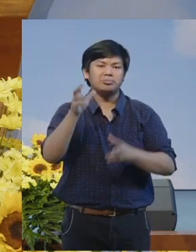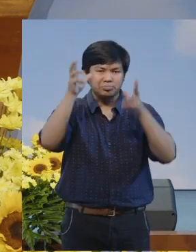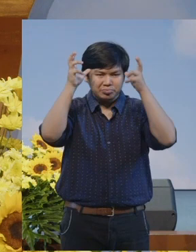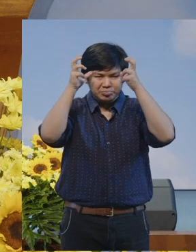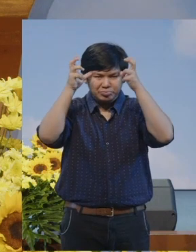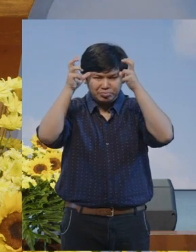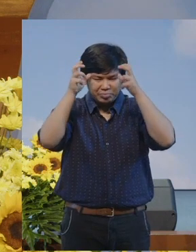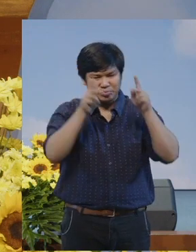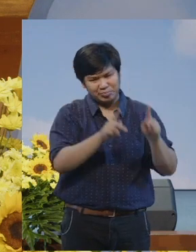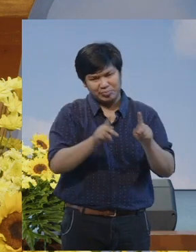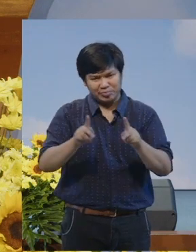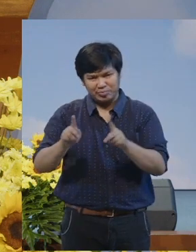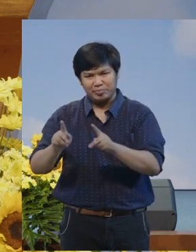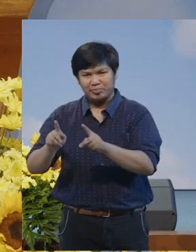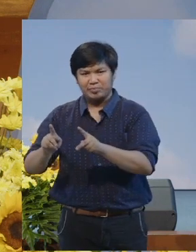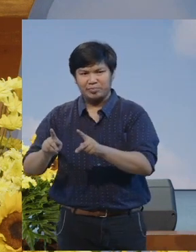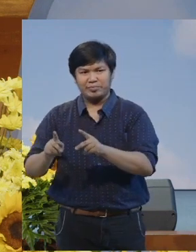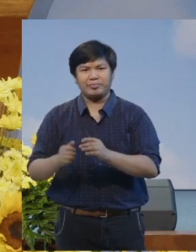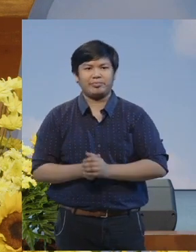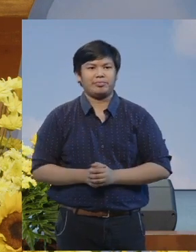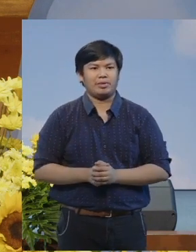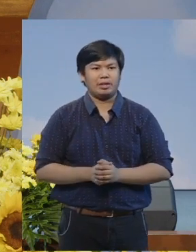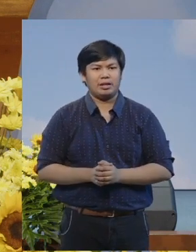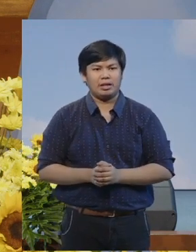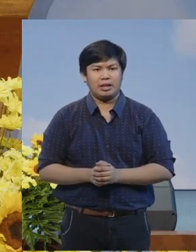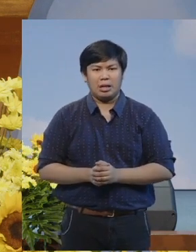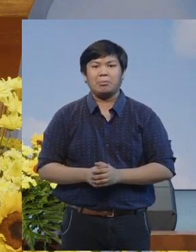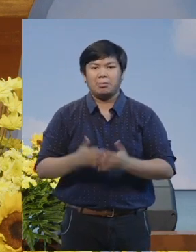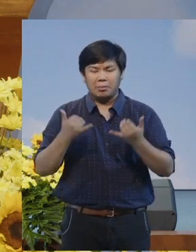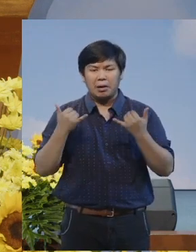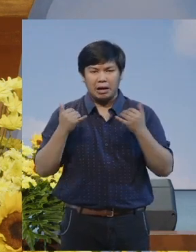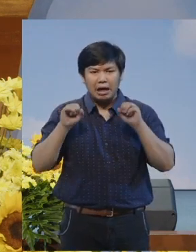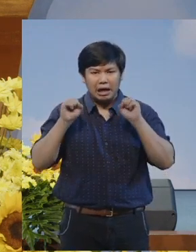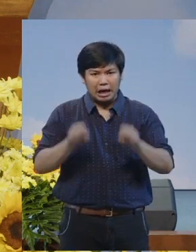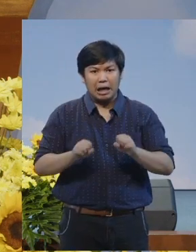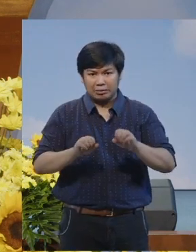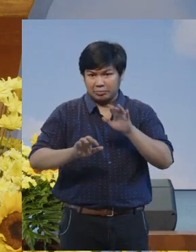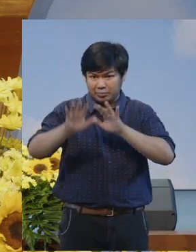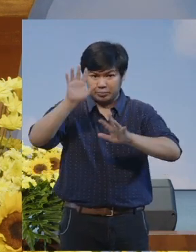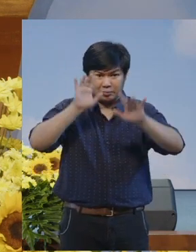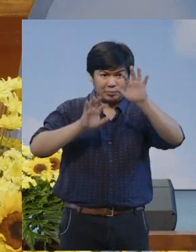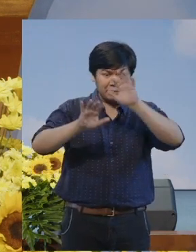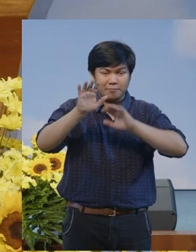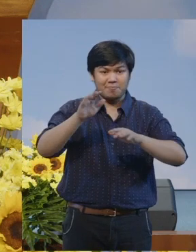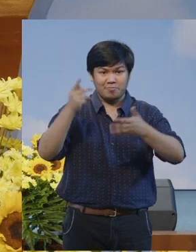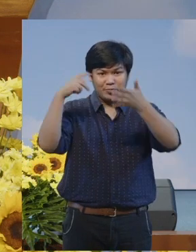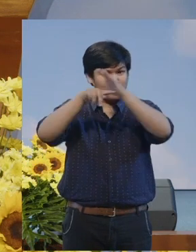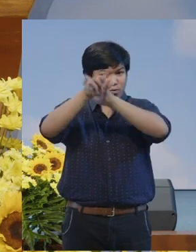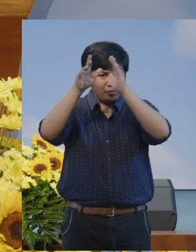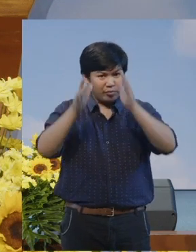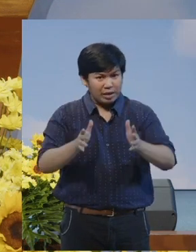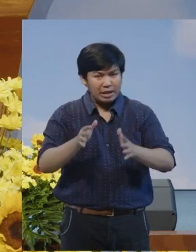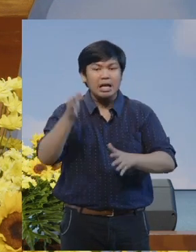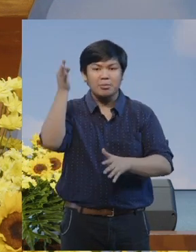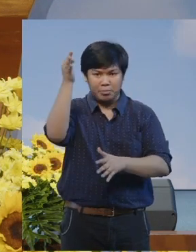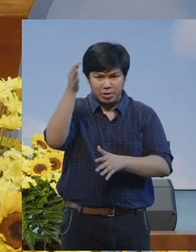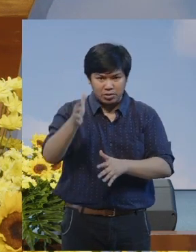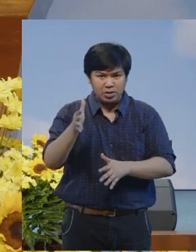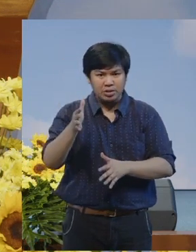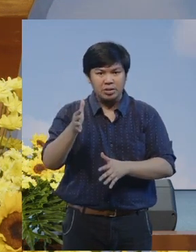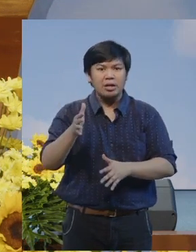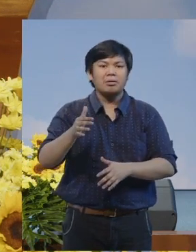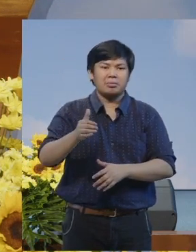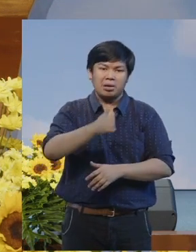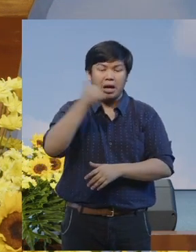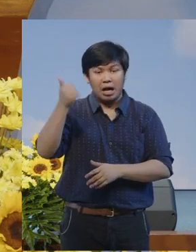demonyo. Sila ay nakapanlilin lang kahit ng mga propeta. Sa 1 Kings chapter 22, merong